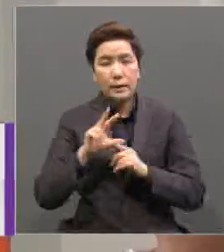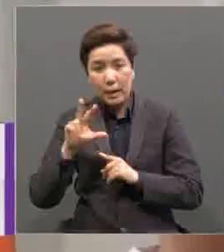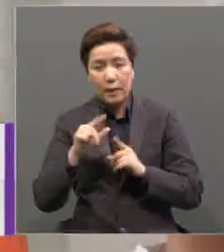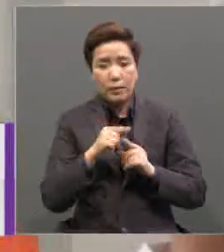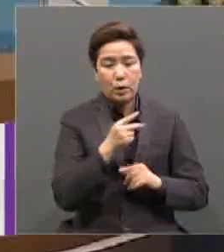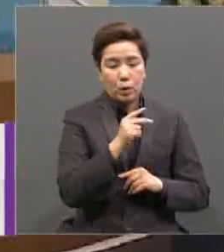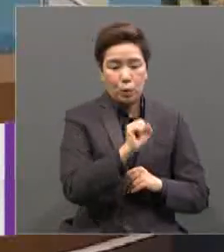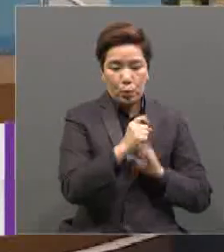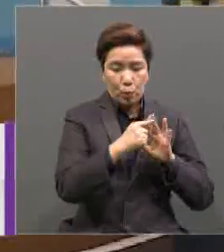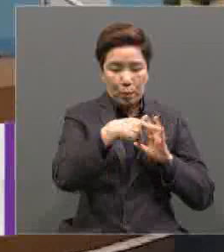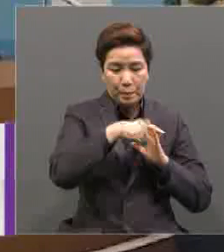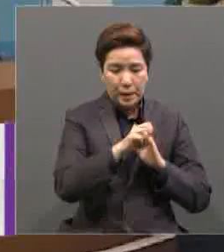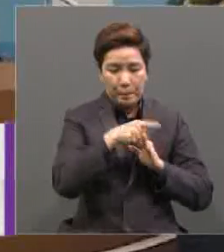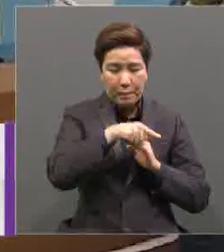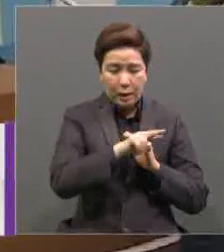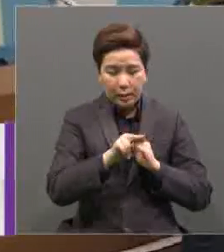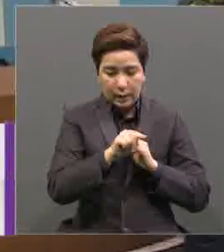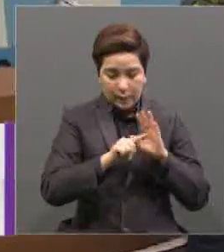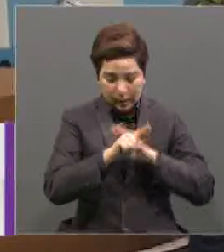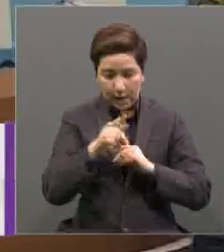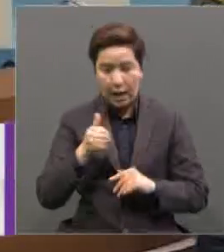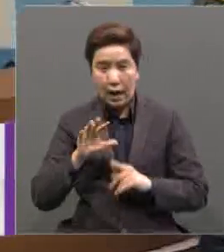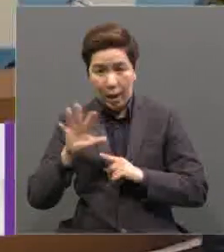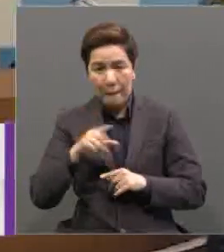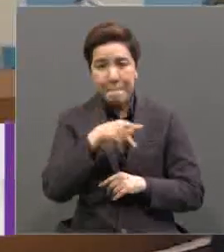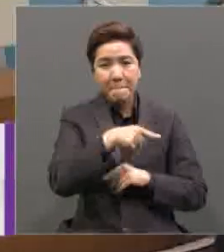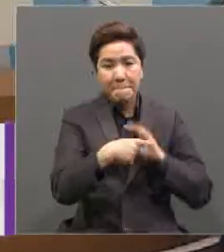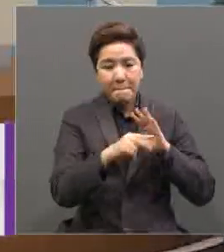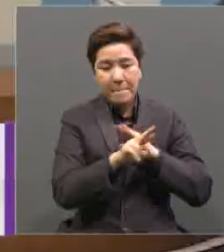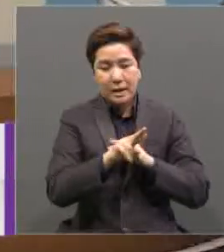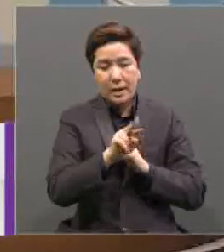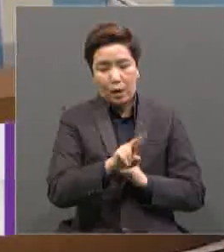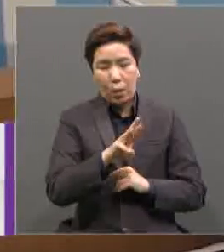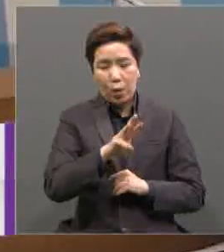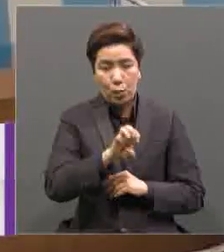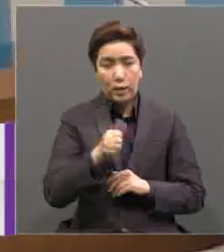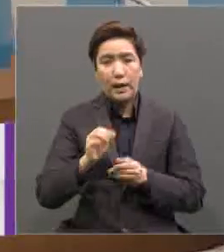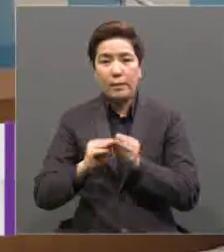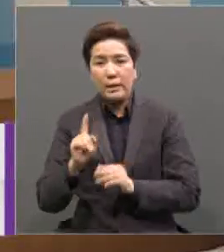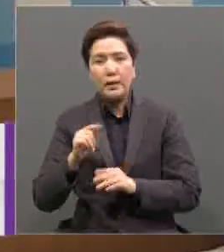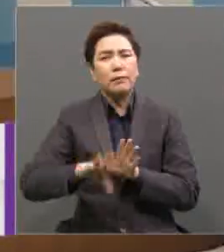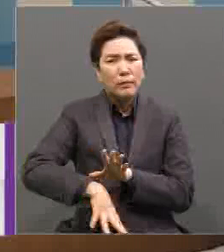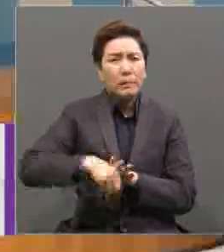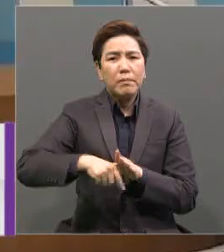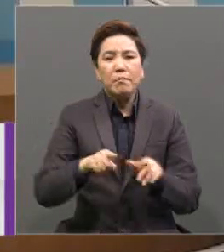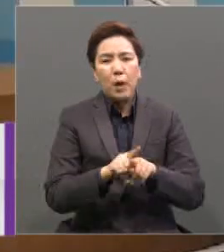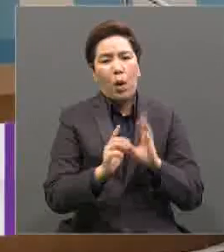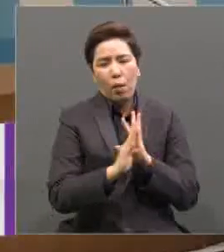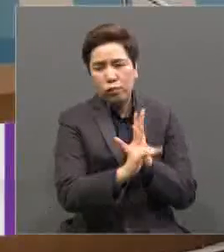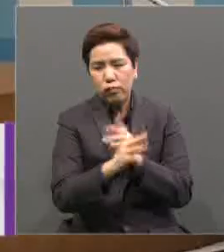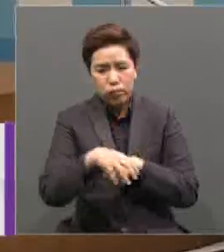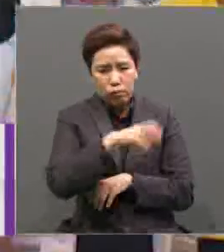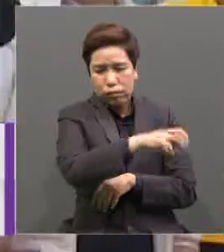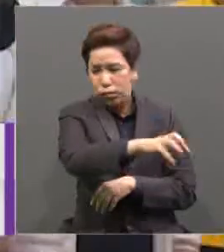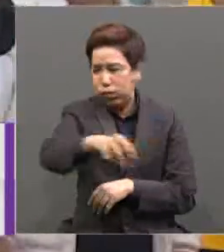สาวสุภีพันธ์ได้หมายเลข5นางสาวธันรวีได้หมายเลข1และก็จะจับแบบนี้นะคะไปจนครบทั้ง10เข